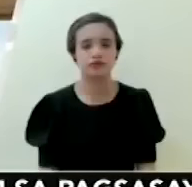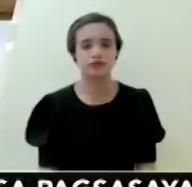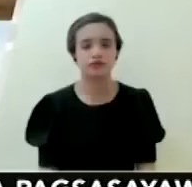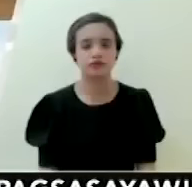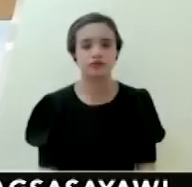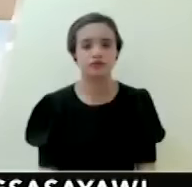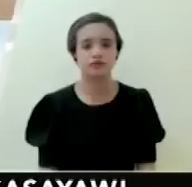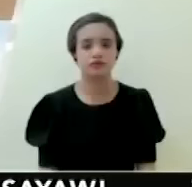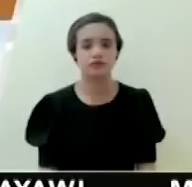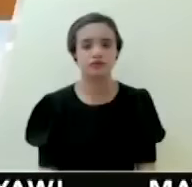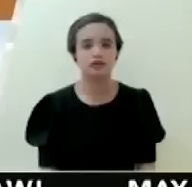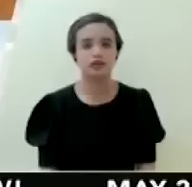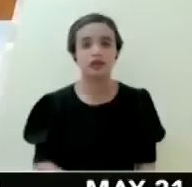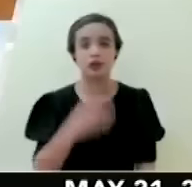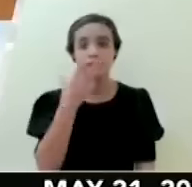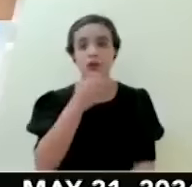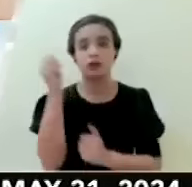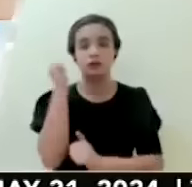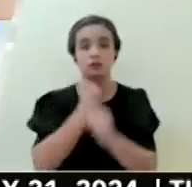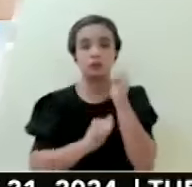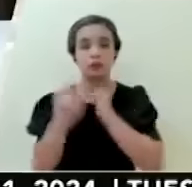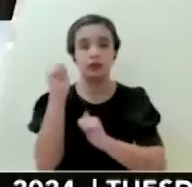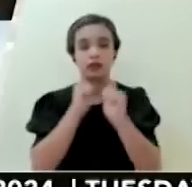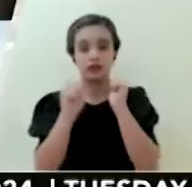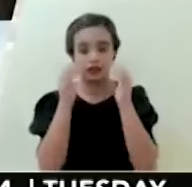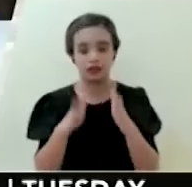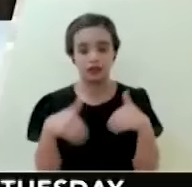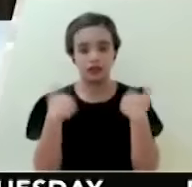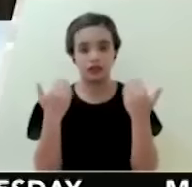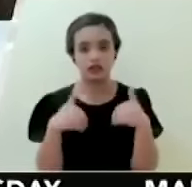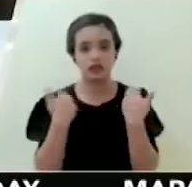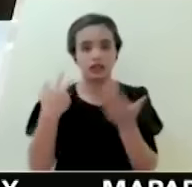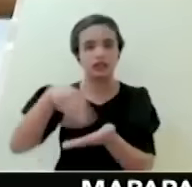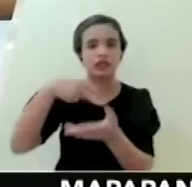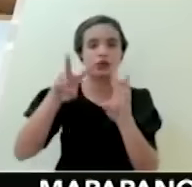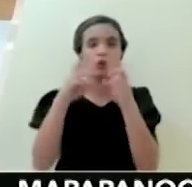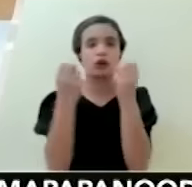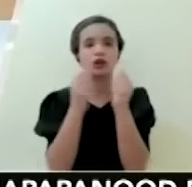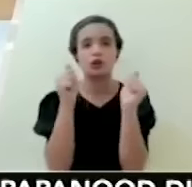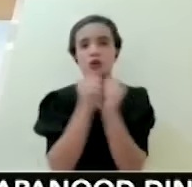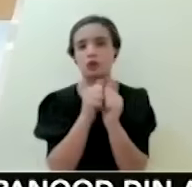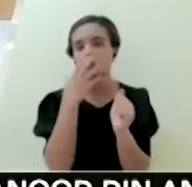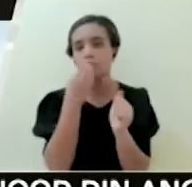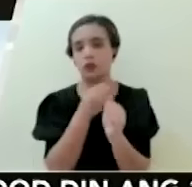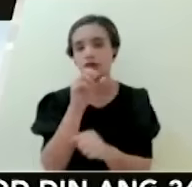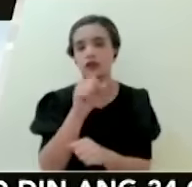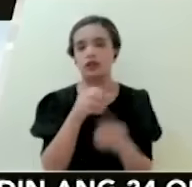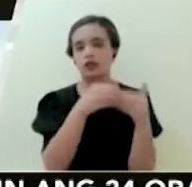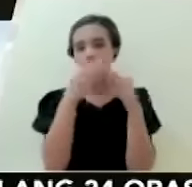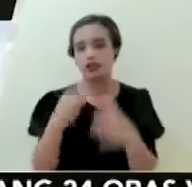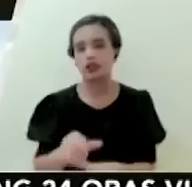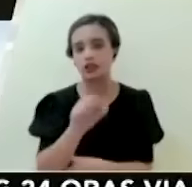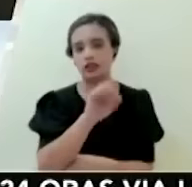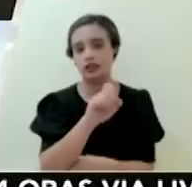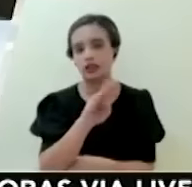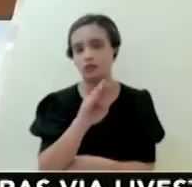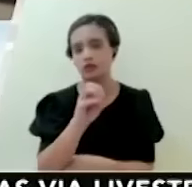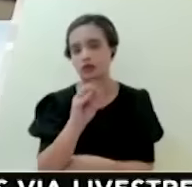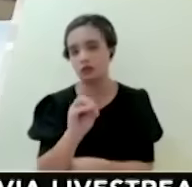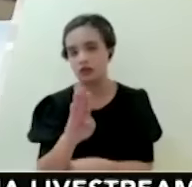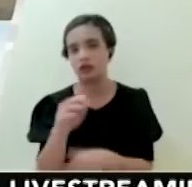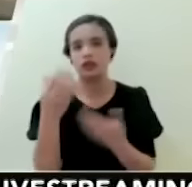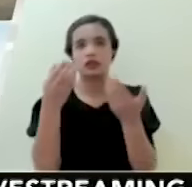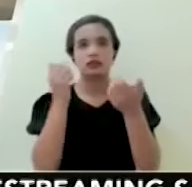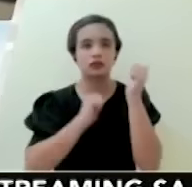ang mga Sparkle Teens sa kanilang dance workshop with OG Sex Bomb leader and Kapuso actress Rochelle Pangilinan. Huwag niyo siyang